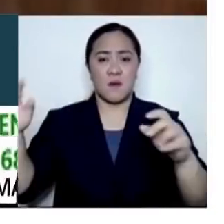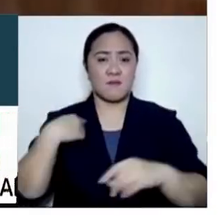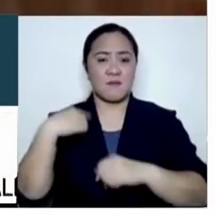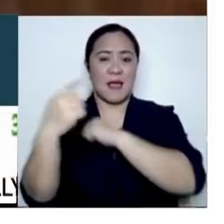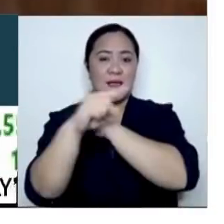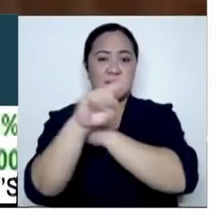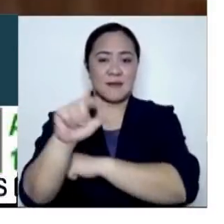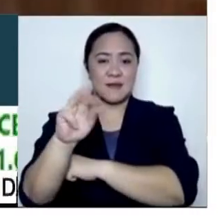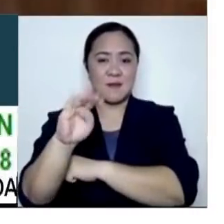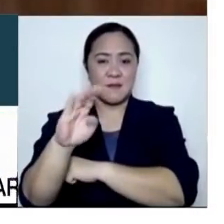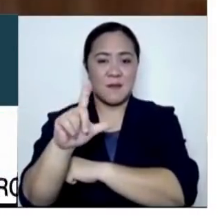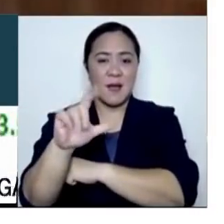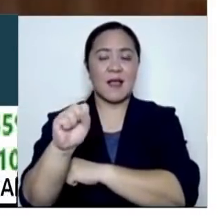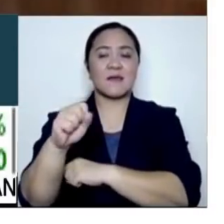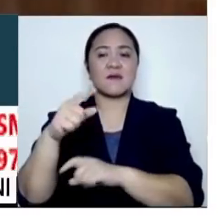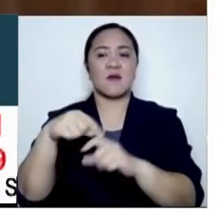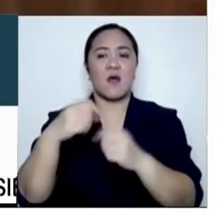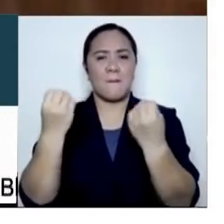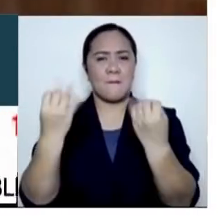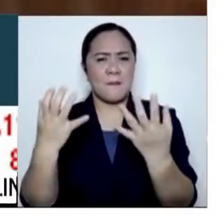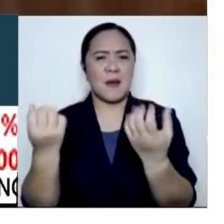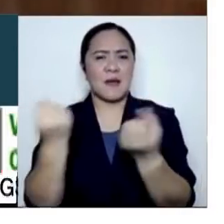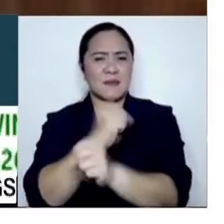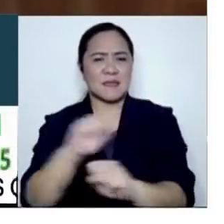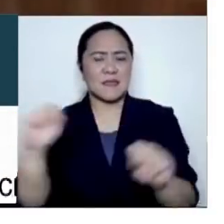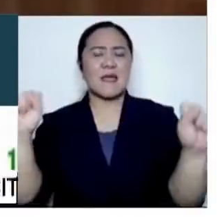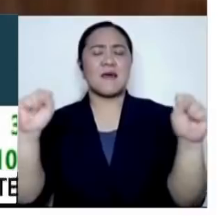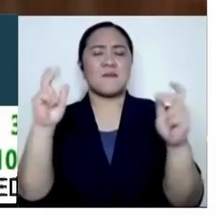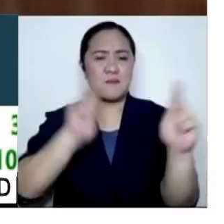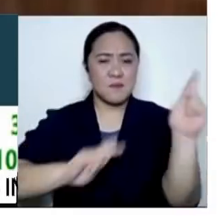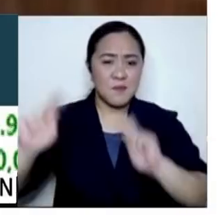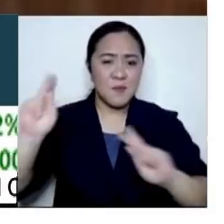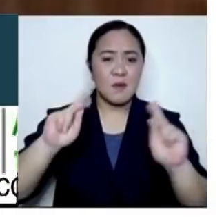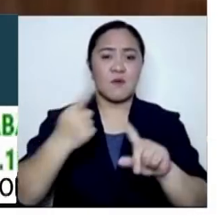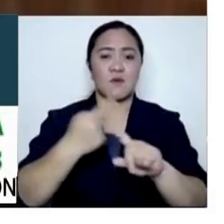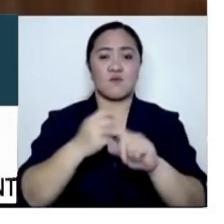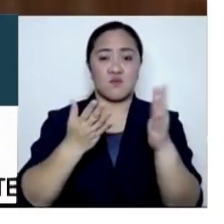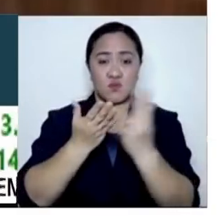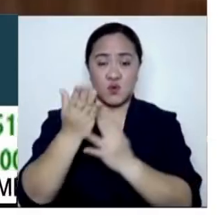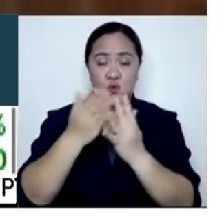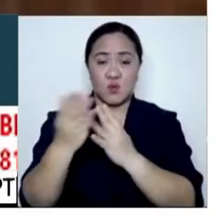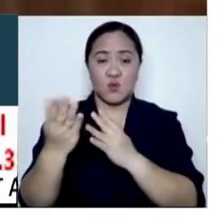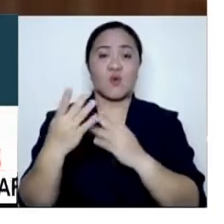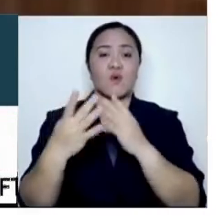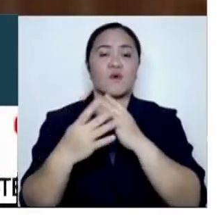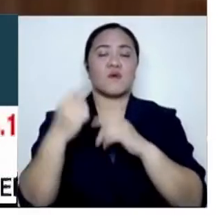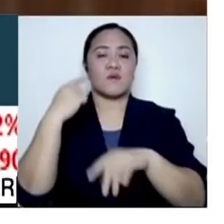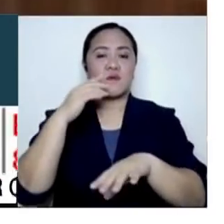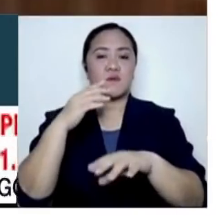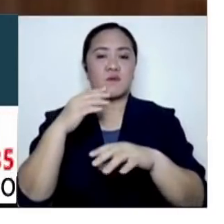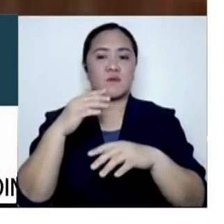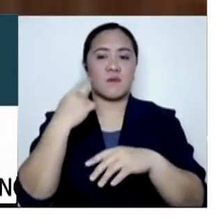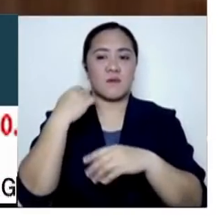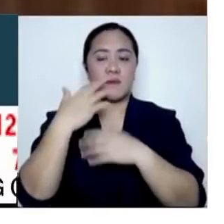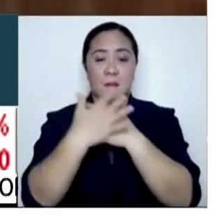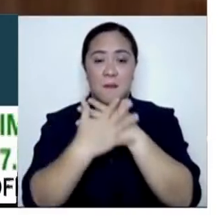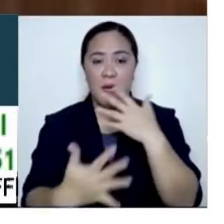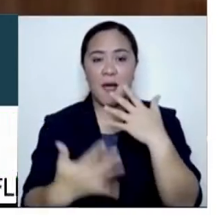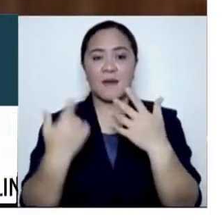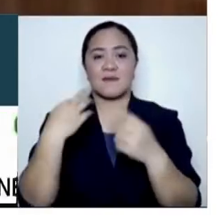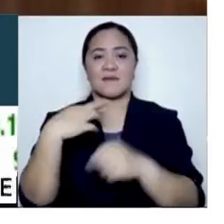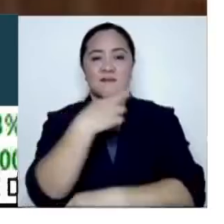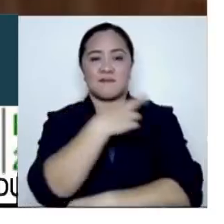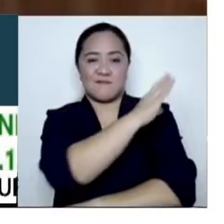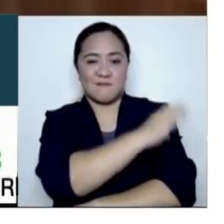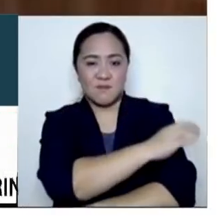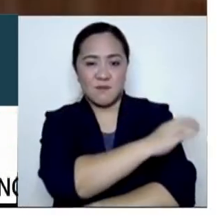from floods and everything else. We broke out, we lifted tourism. And we have saved many people in the Red Cross. And I'm doing my